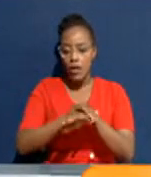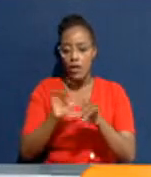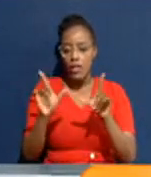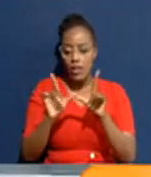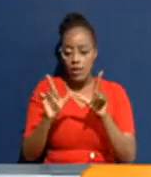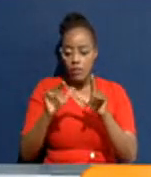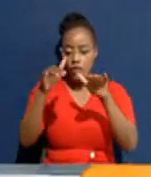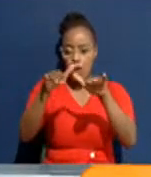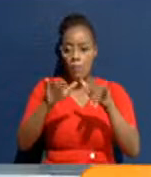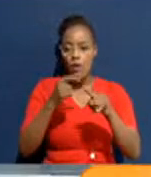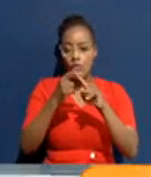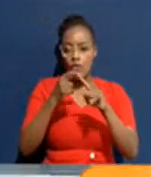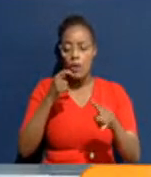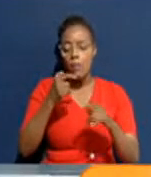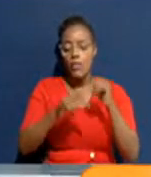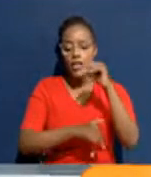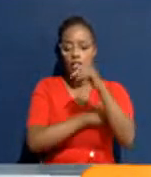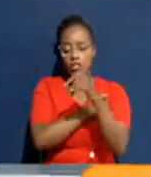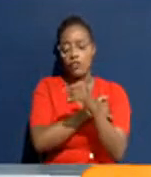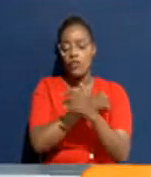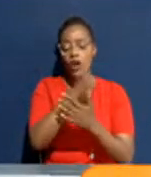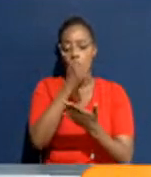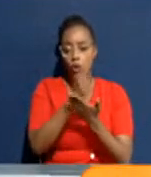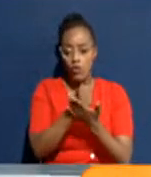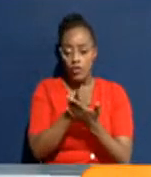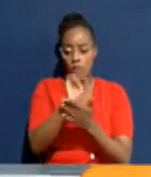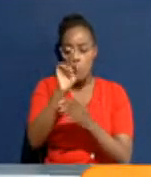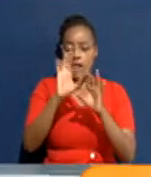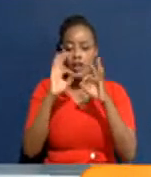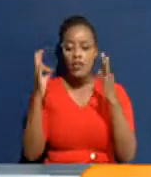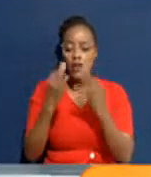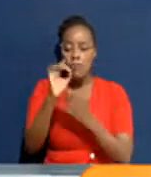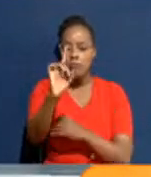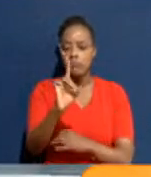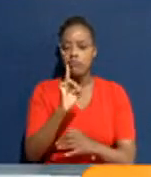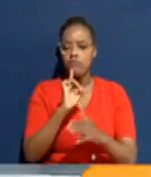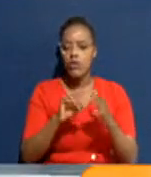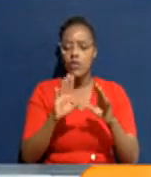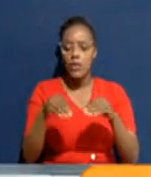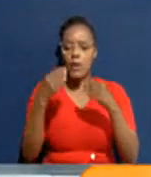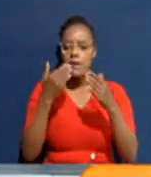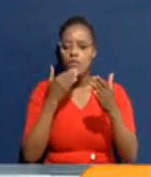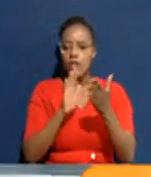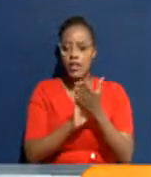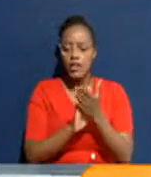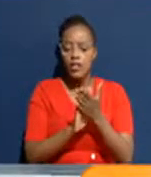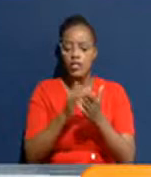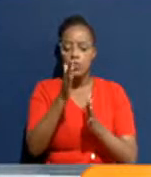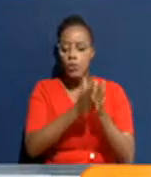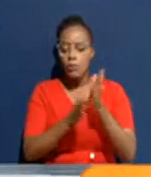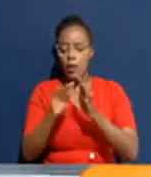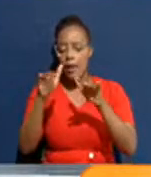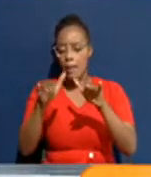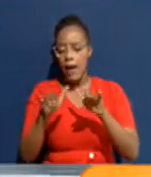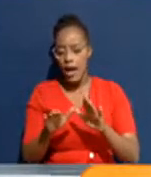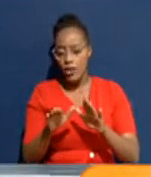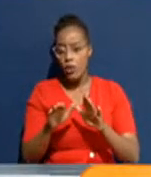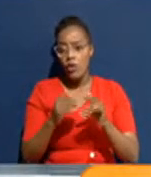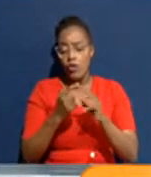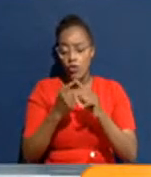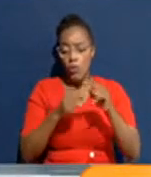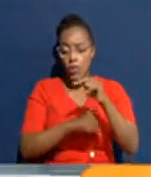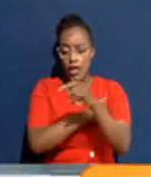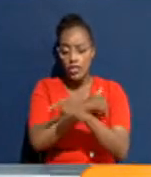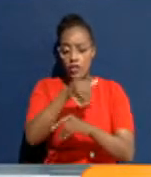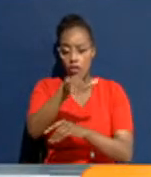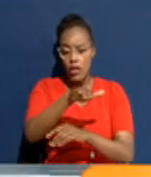mazishi kutoka kwa ofisi ya chifu wa eneo hilo. Familia moja ilijitokeza kudai kupewa barua ya kuandaa mazishi ya jamaa yao kutoka kwa chifu